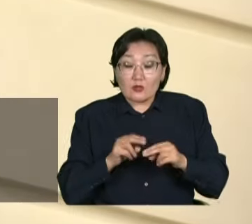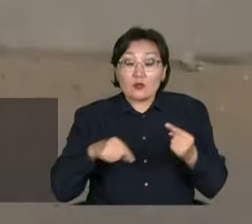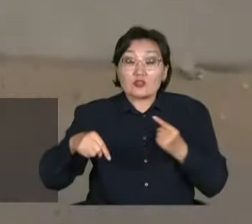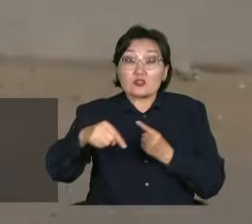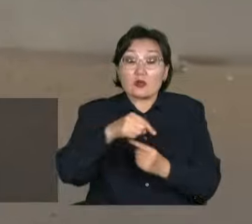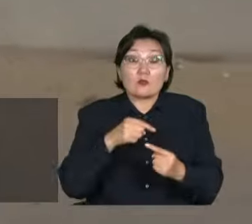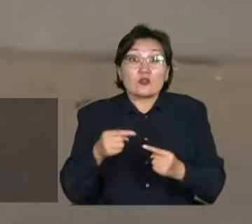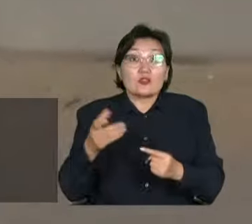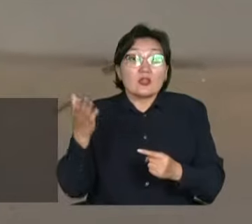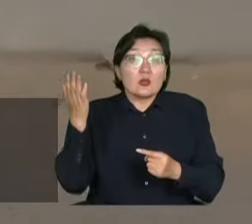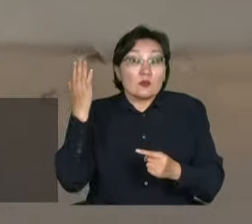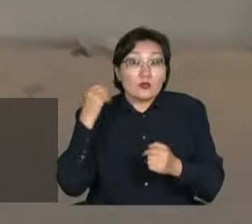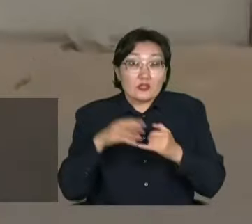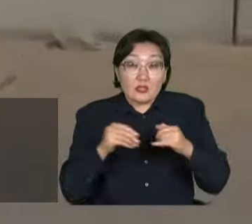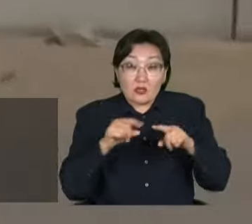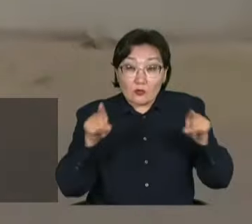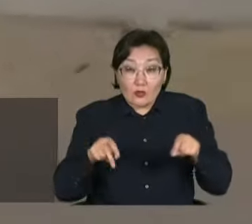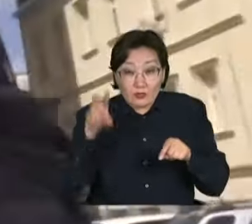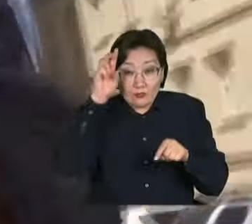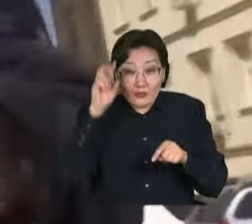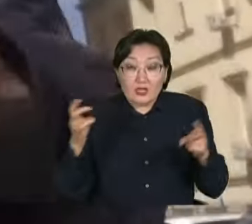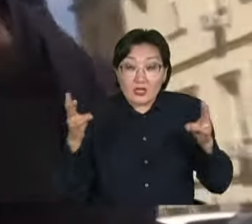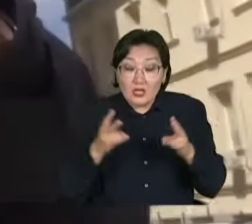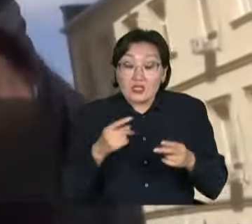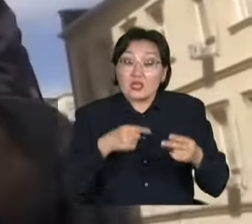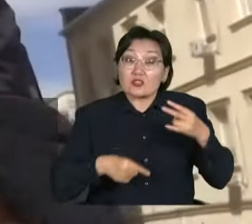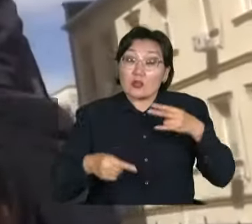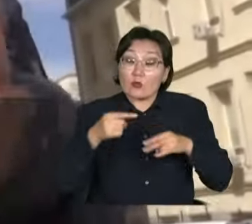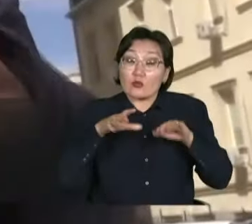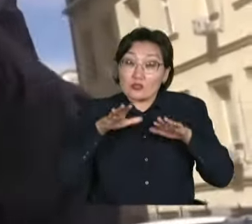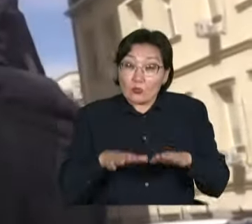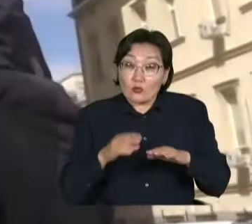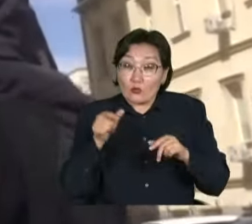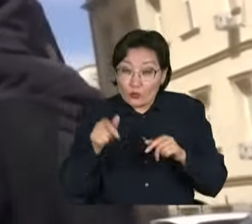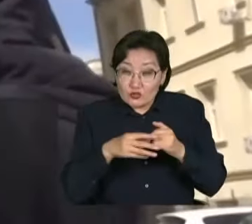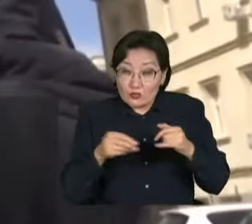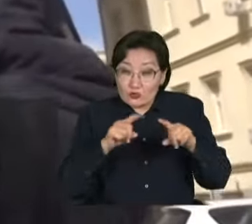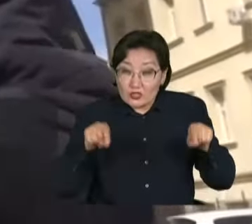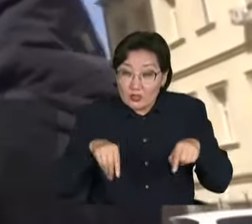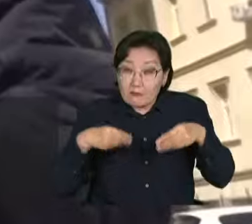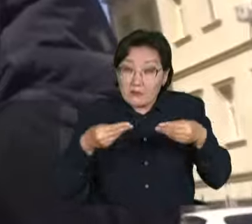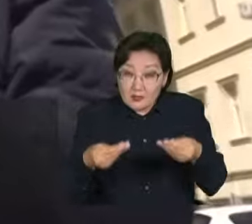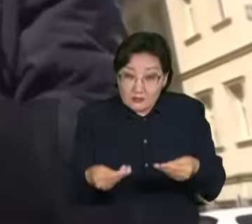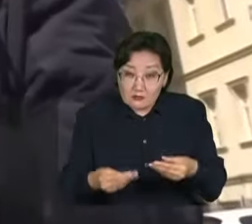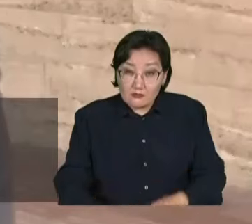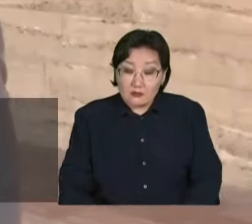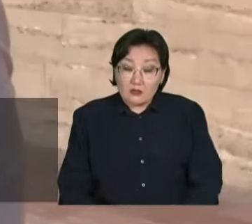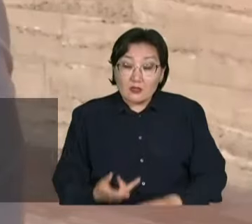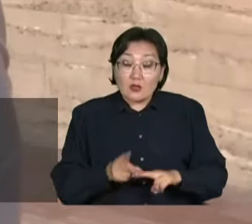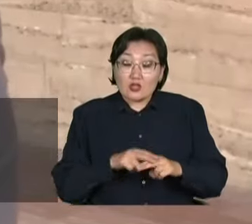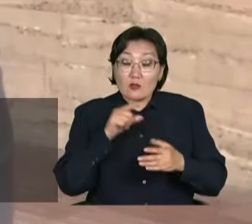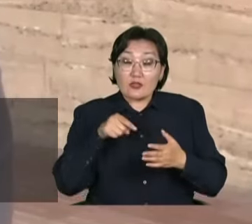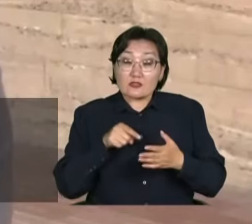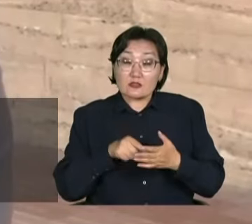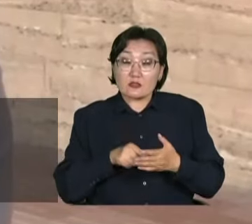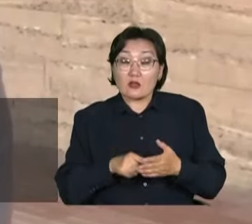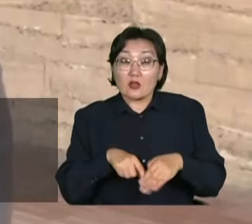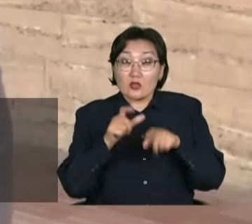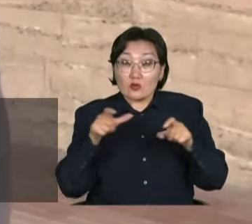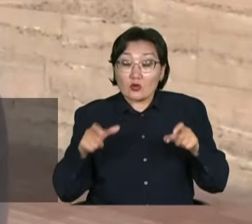кәсіпкердің бұрынғы жер телімі мемлекетке қажет болып қайтарылғандықтан орнына осы учаске ұсынылған екен. Аталған мәселе бойынша енді